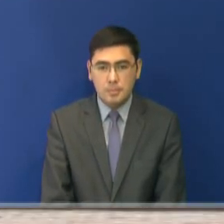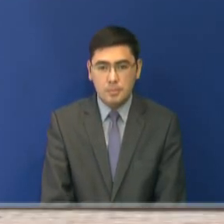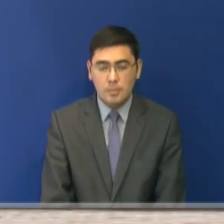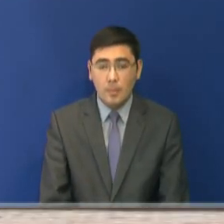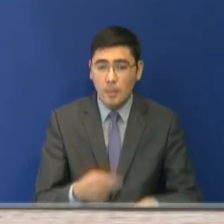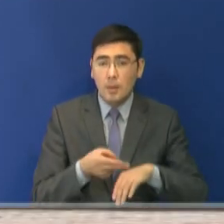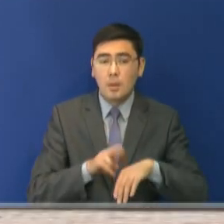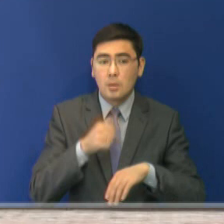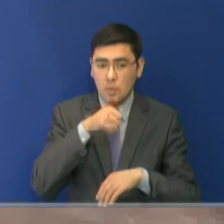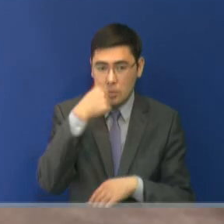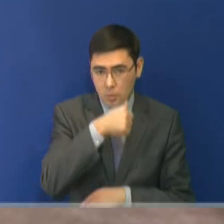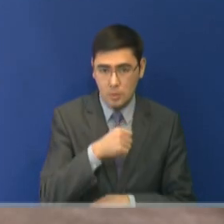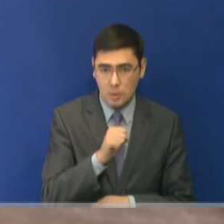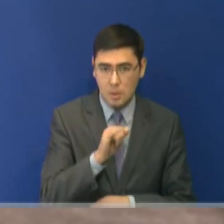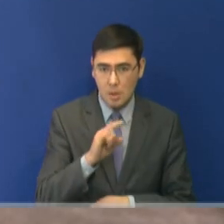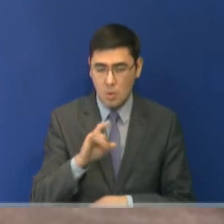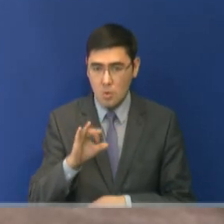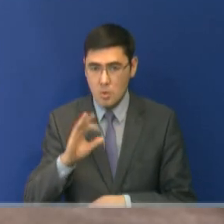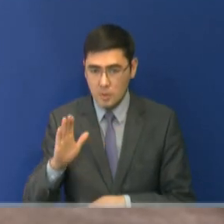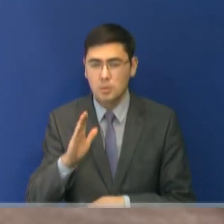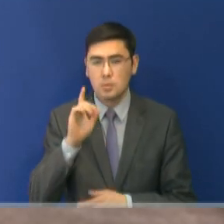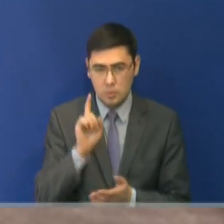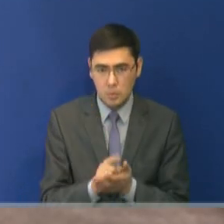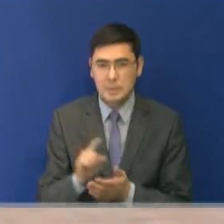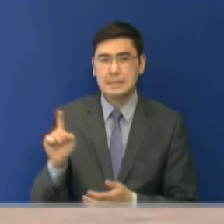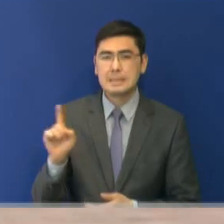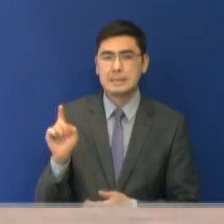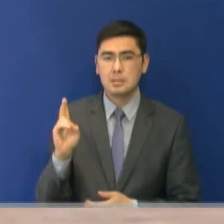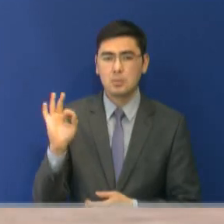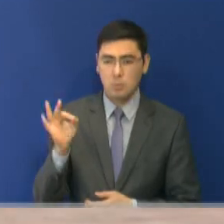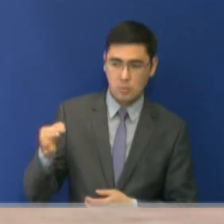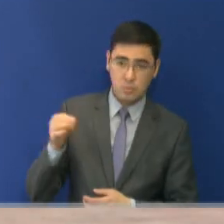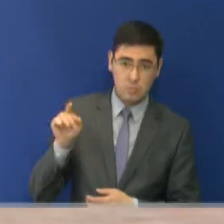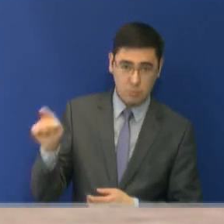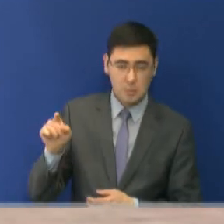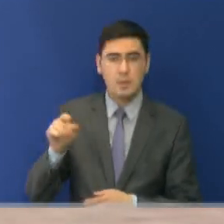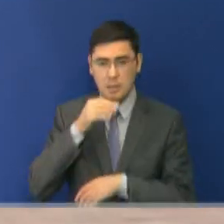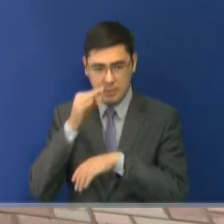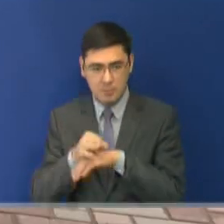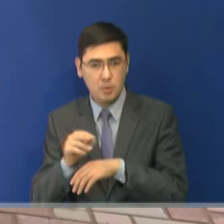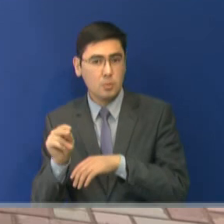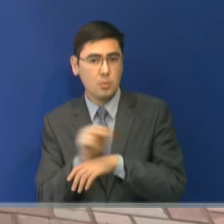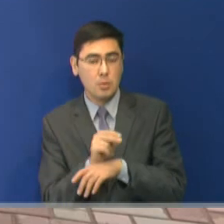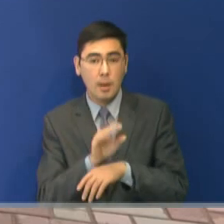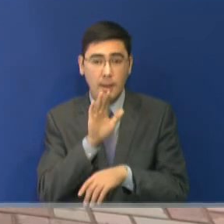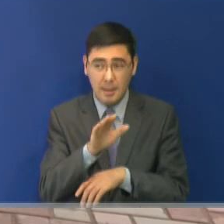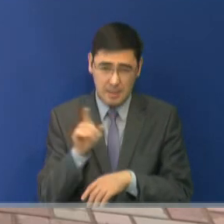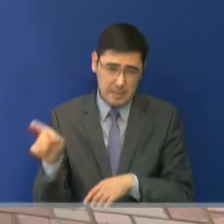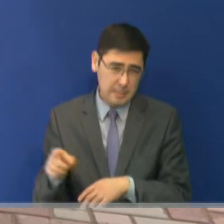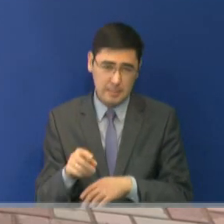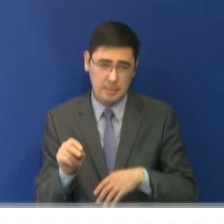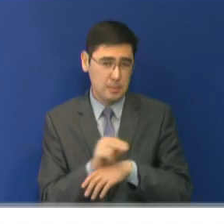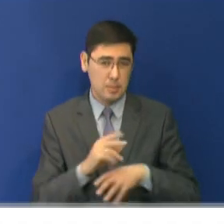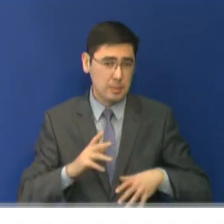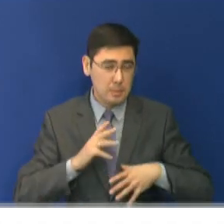в текущем году площадь Ауэзова должна была благоустроить Западно-Казахстанская область. Однако проект так и не был реализован. Теперь,